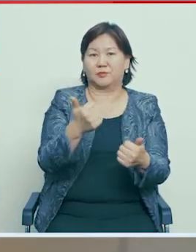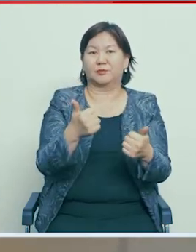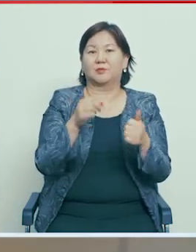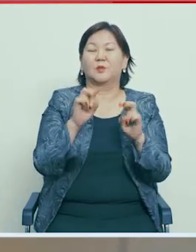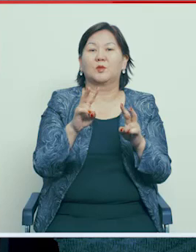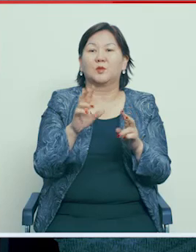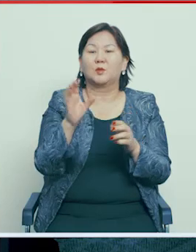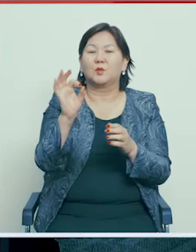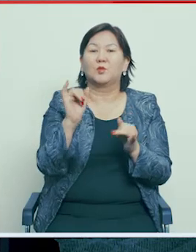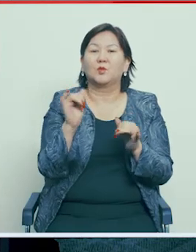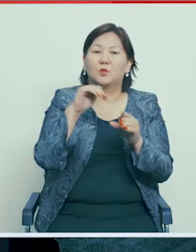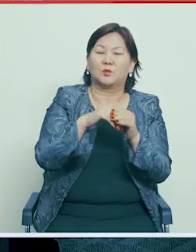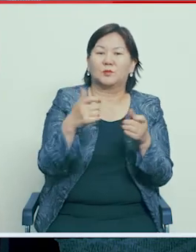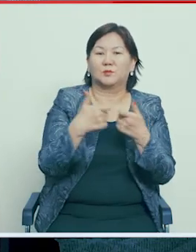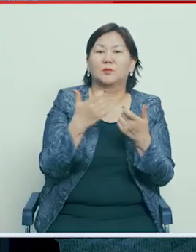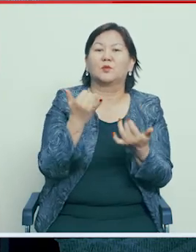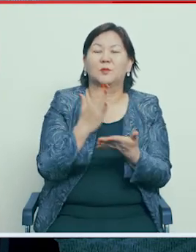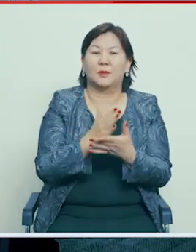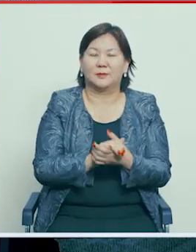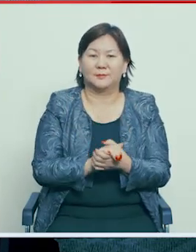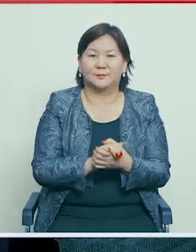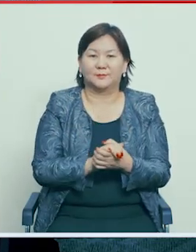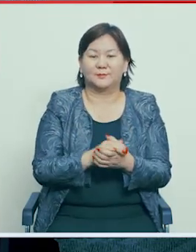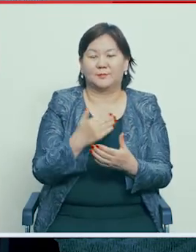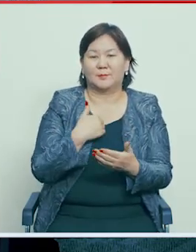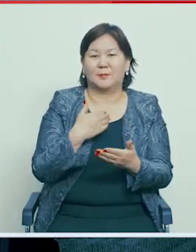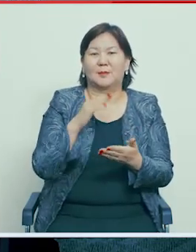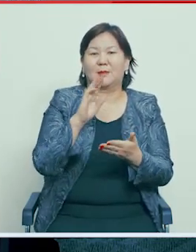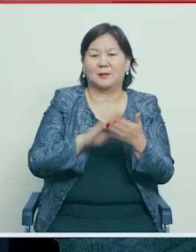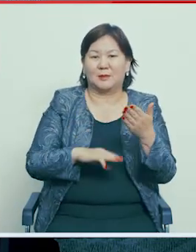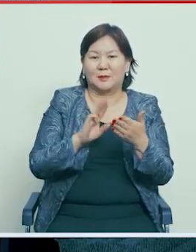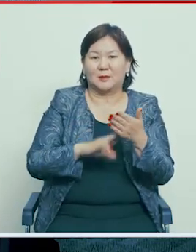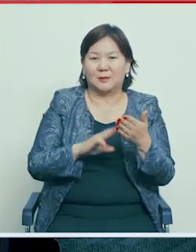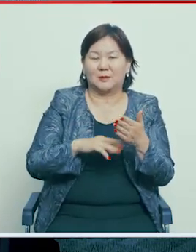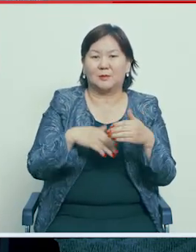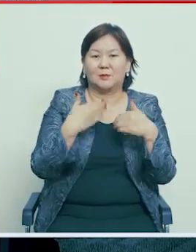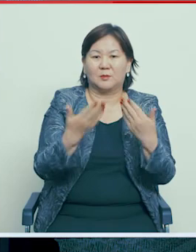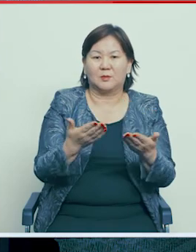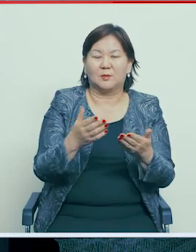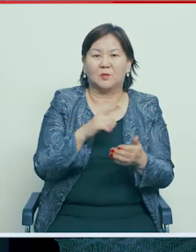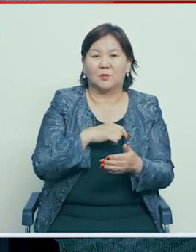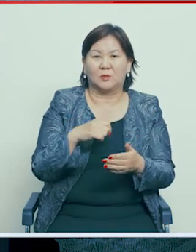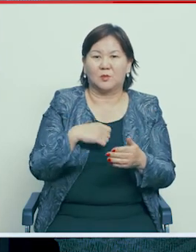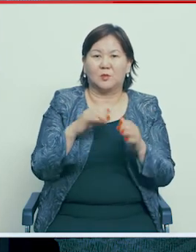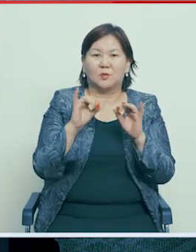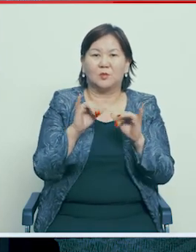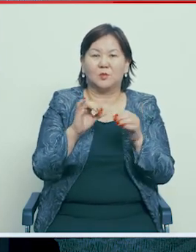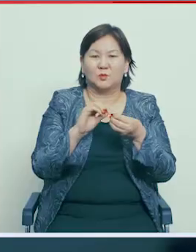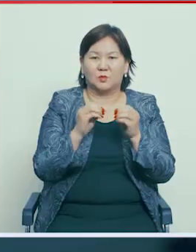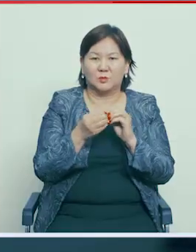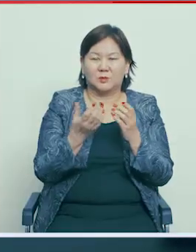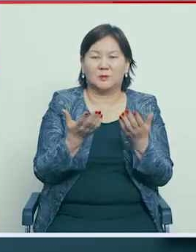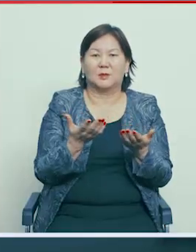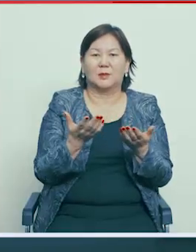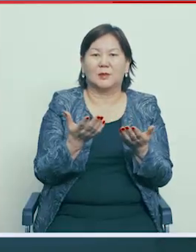хувь нэмэр үү? Би бол татвар төлөөд одоо тий одоо өөрөө одоо юу хийж авах юм та айл болох мэдээж